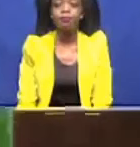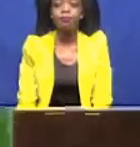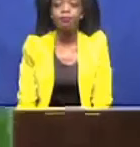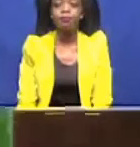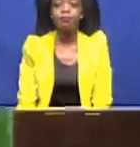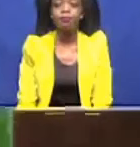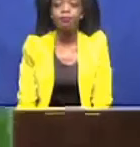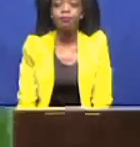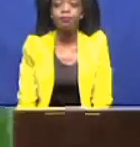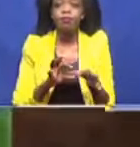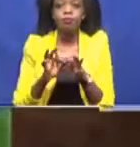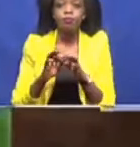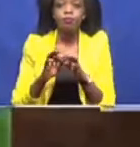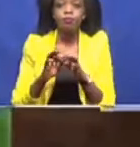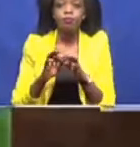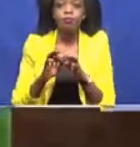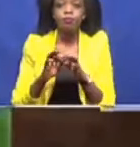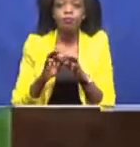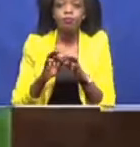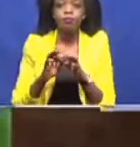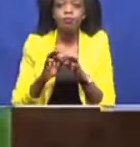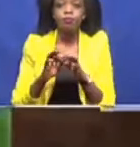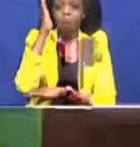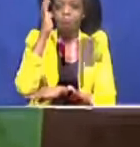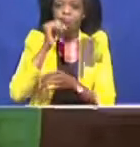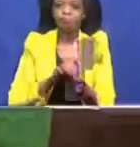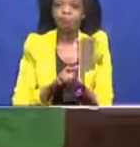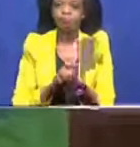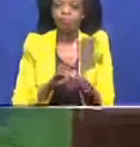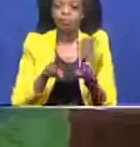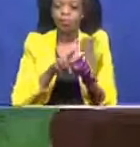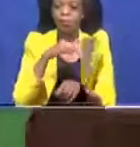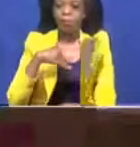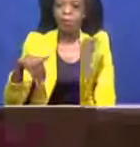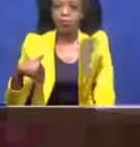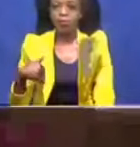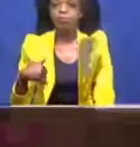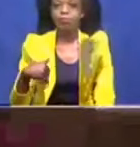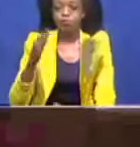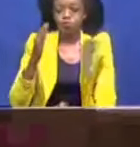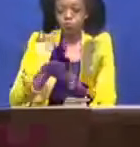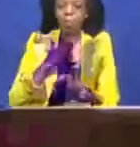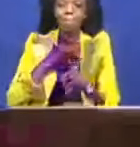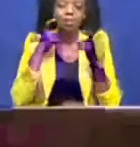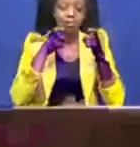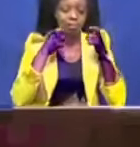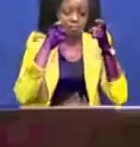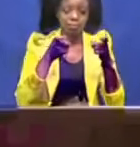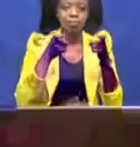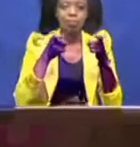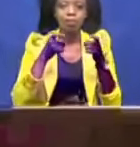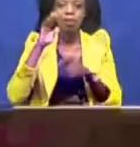Na kuungamia e Mungu Mwenyezi. Nani ndugu zangu, kwani nimekosa mno